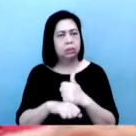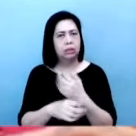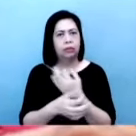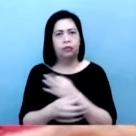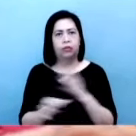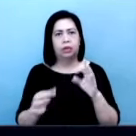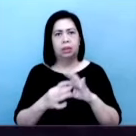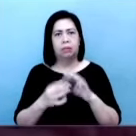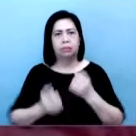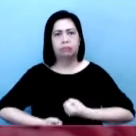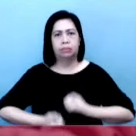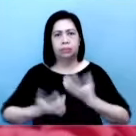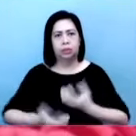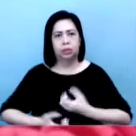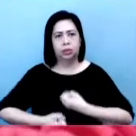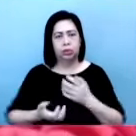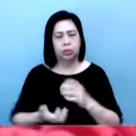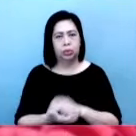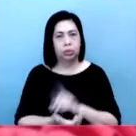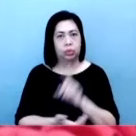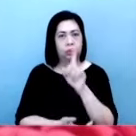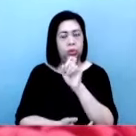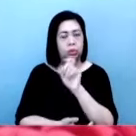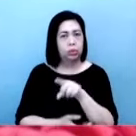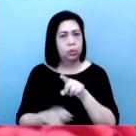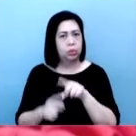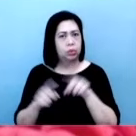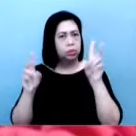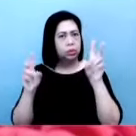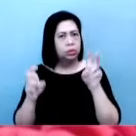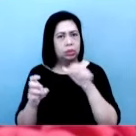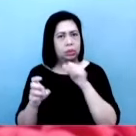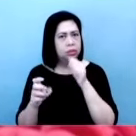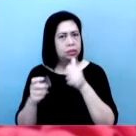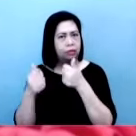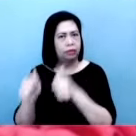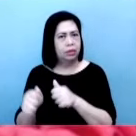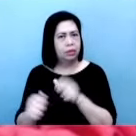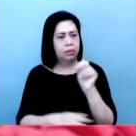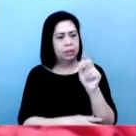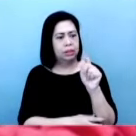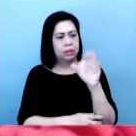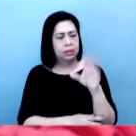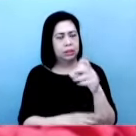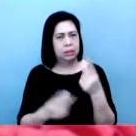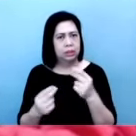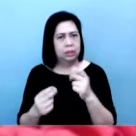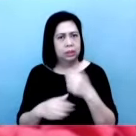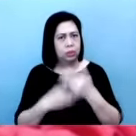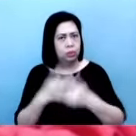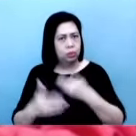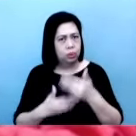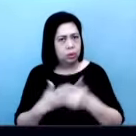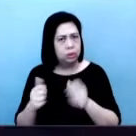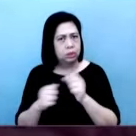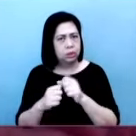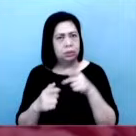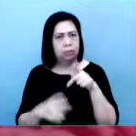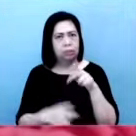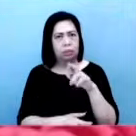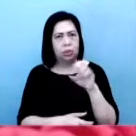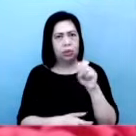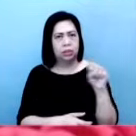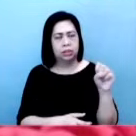pamamahayag kinwestyon din ng senadora ang ani a'y hindi pagsunod ng ntc sa pagpapatupad ng due process at press Freedom